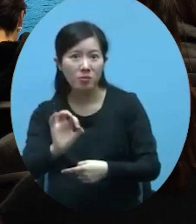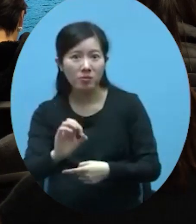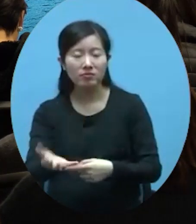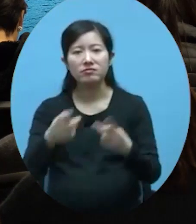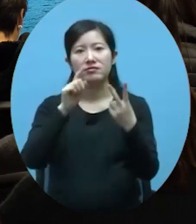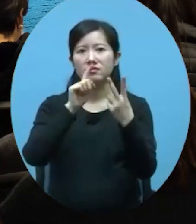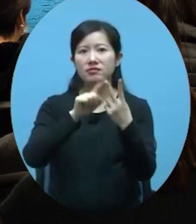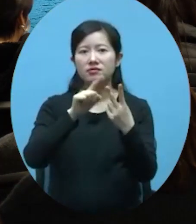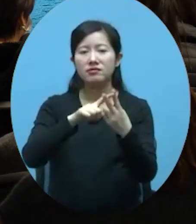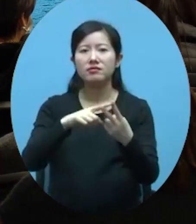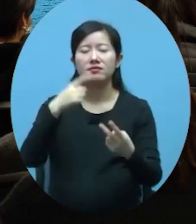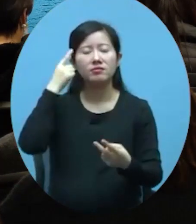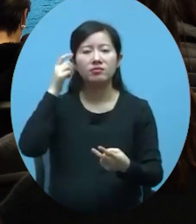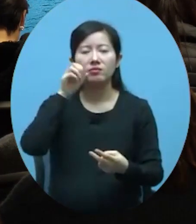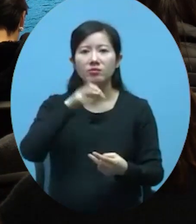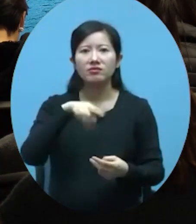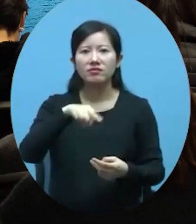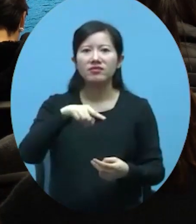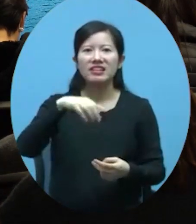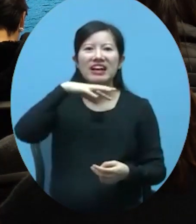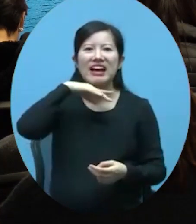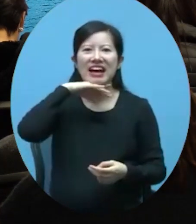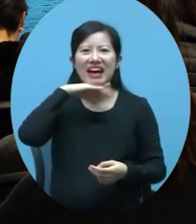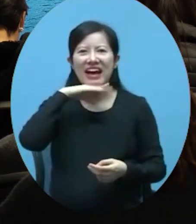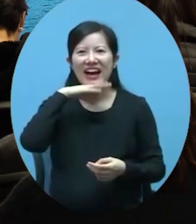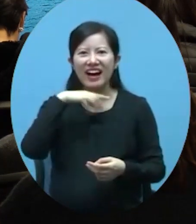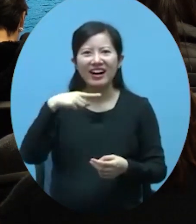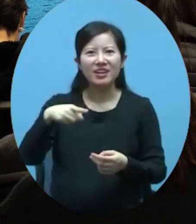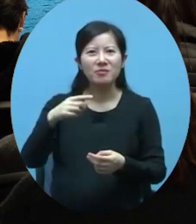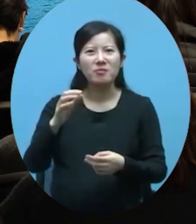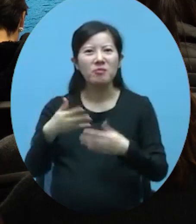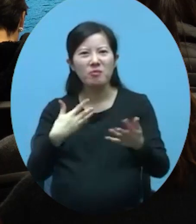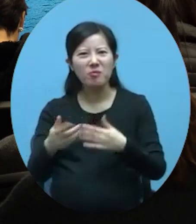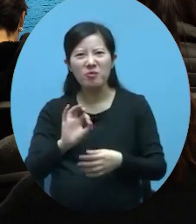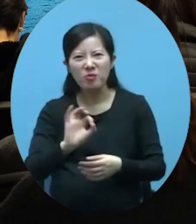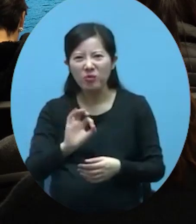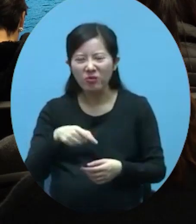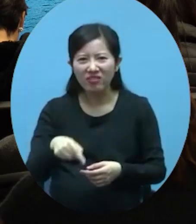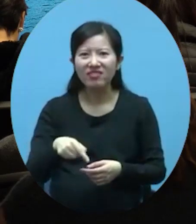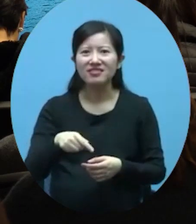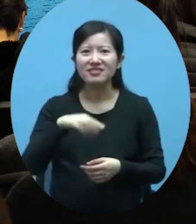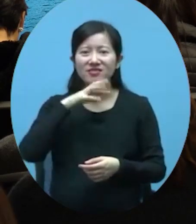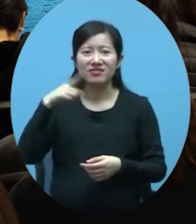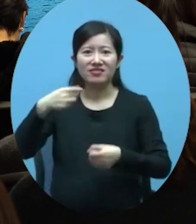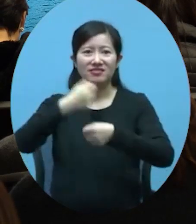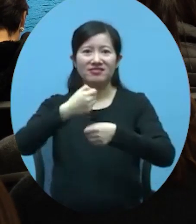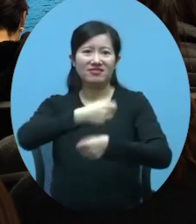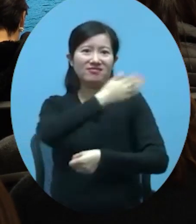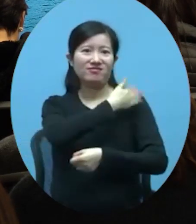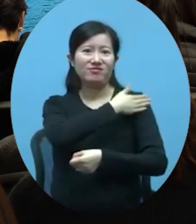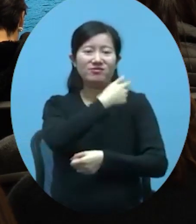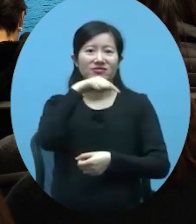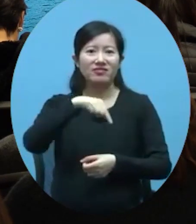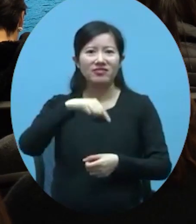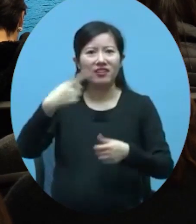那个阴性那个假阴性的问题就想问一下你们估计为什么那个外容他就一开始